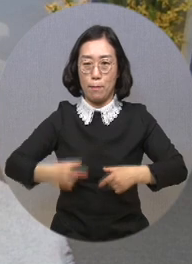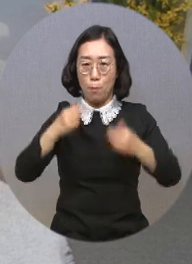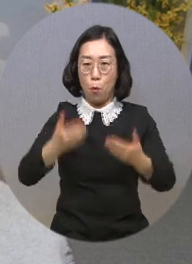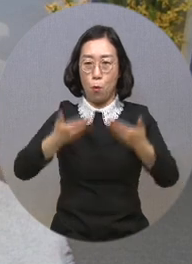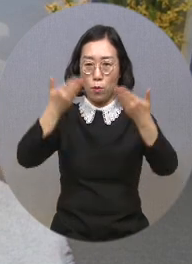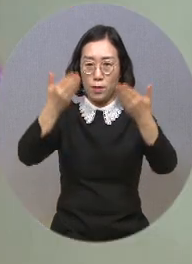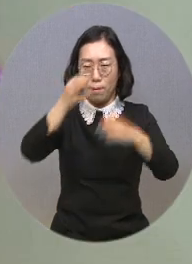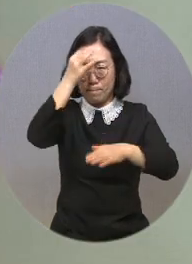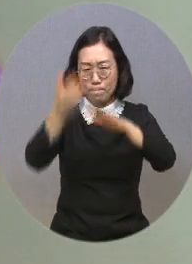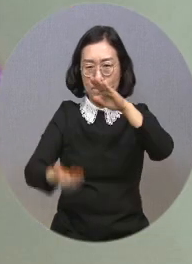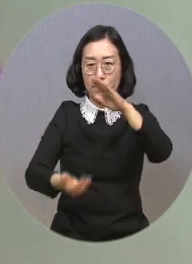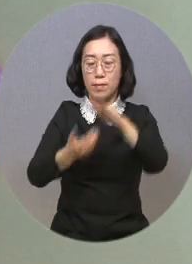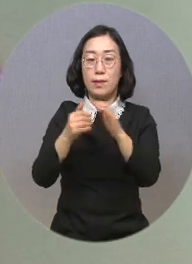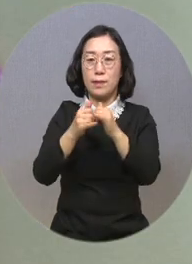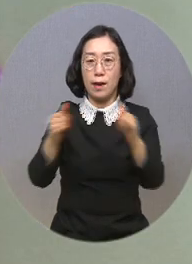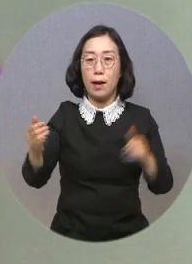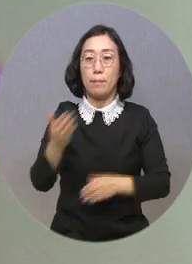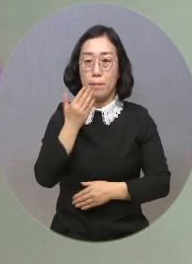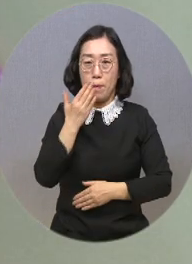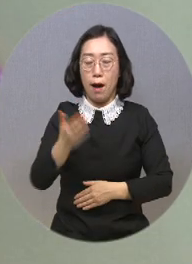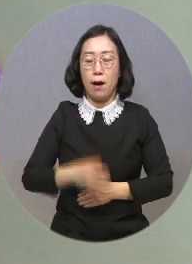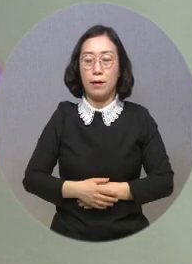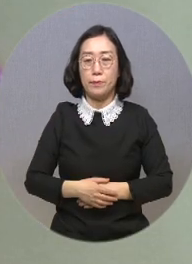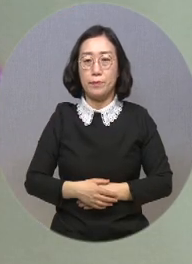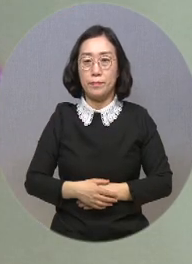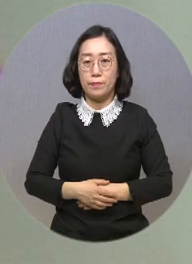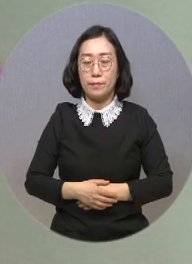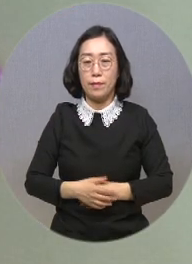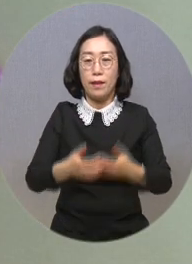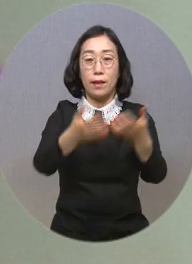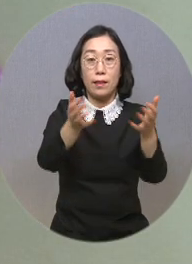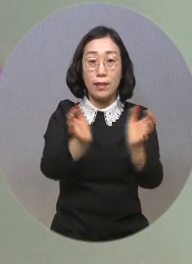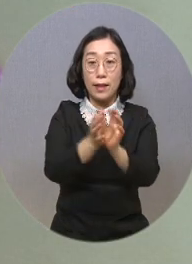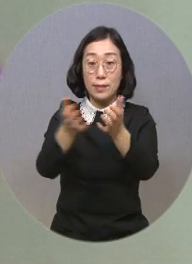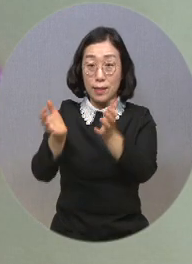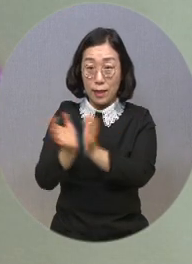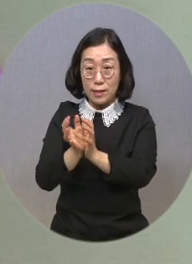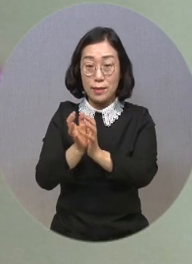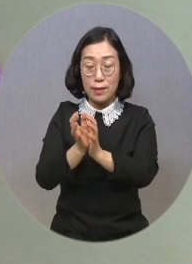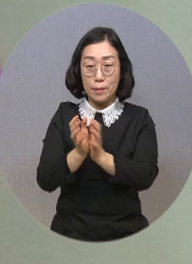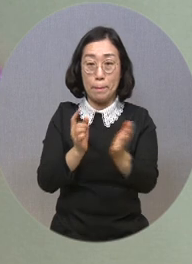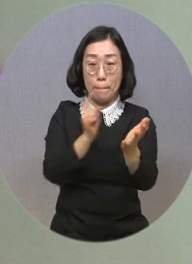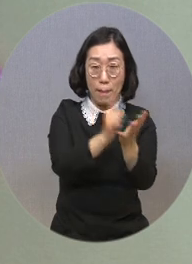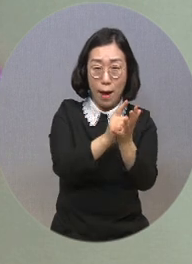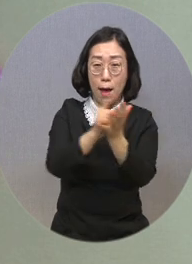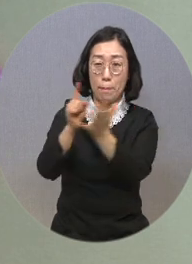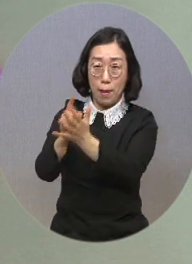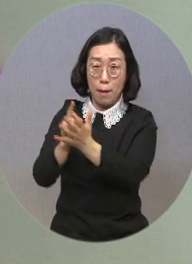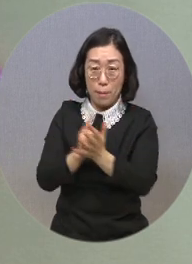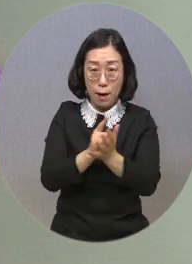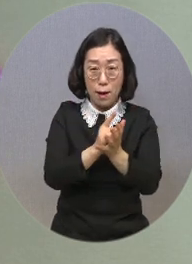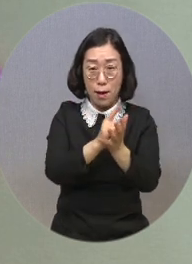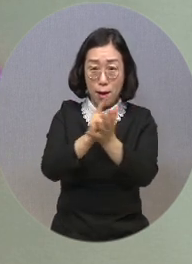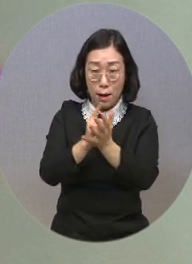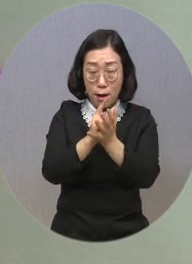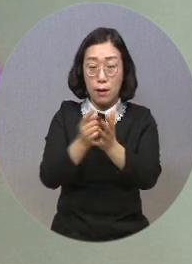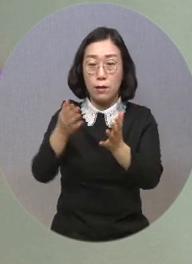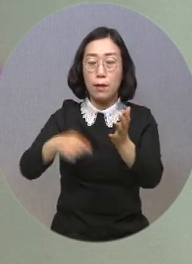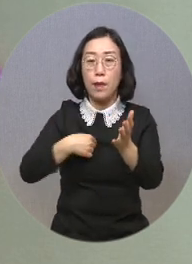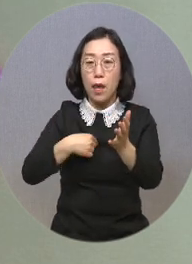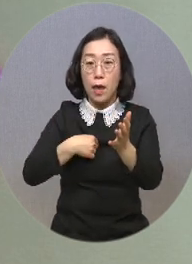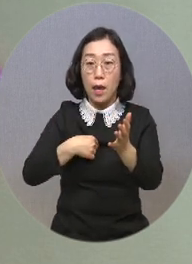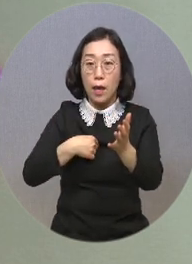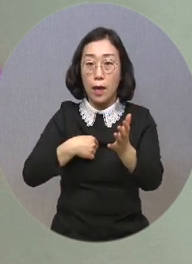되지 않겠습니까? 그래서 저는 그 많은 단체를 제가 몸을 담고 있지만 네. 제가 리드하고 있는